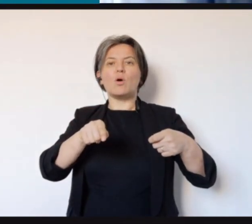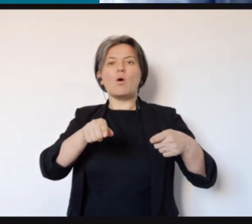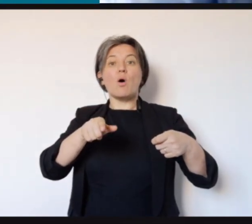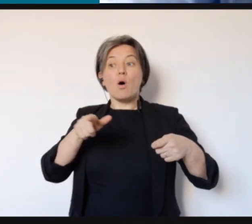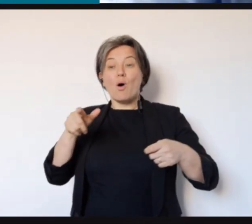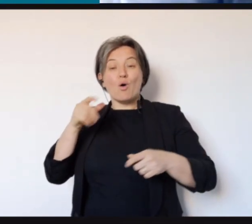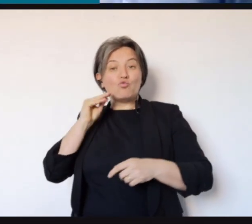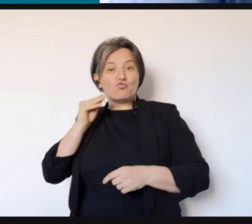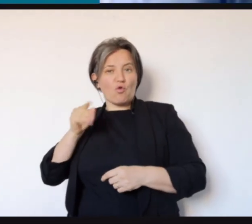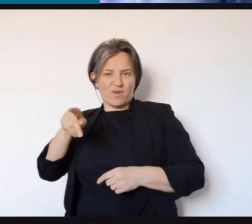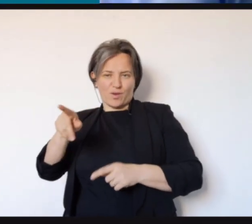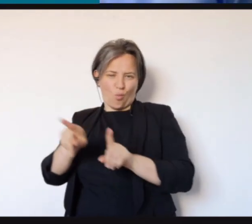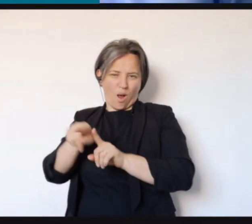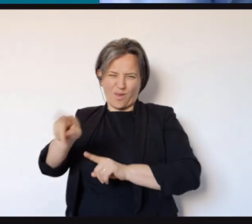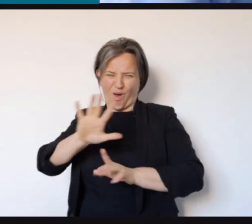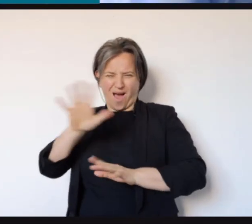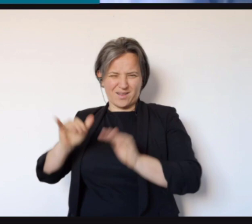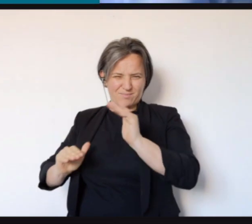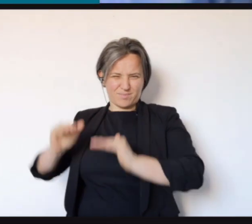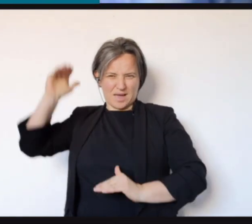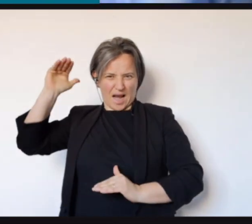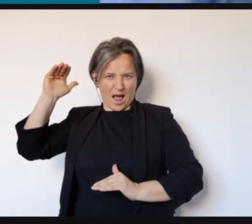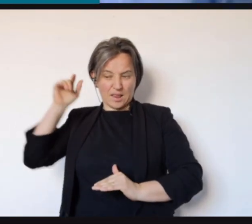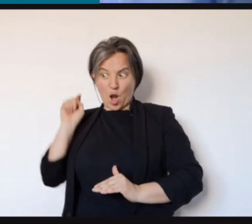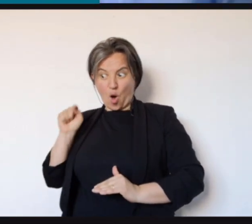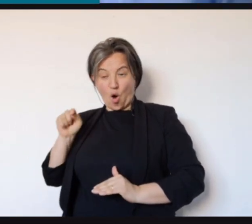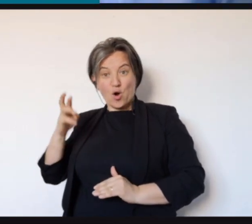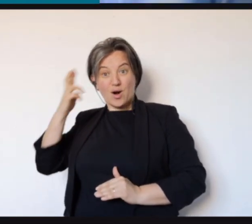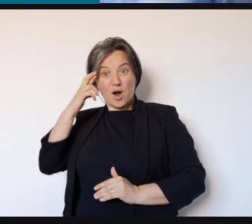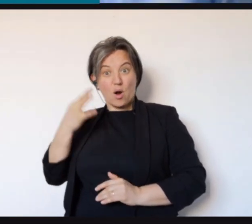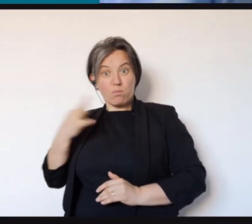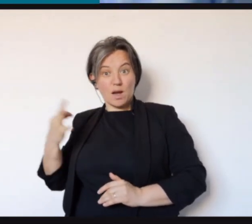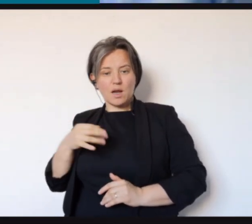voi, quando è stato rapito Aldo Moro,